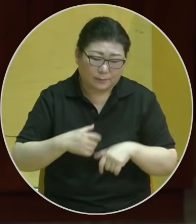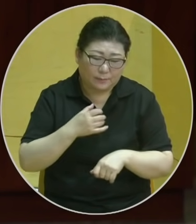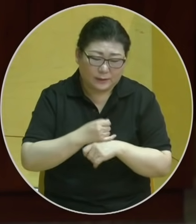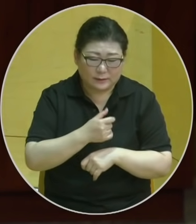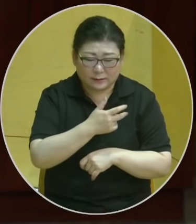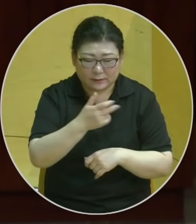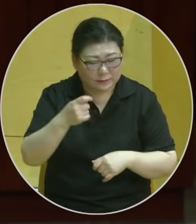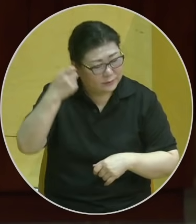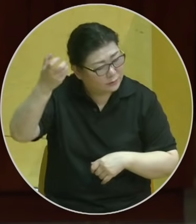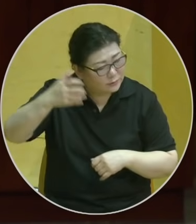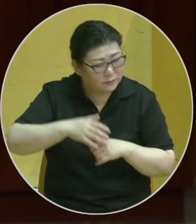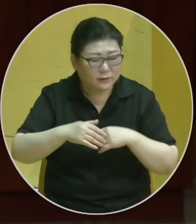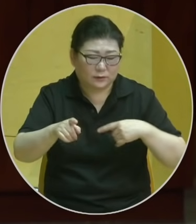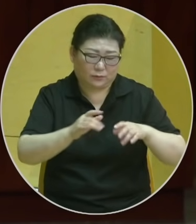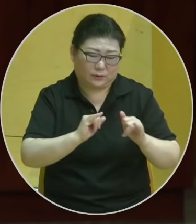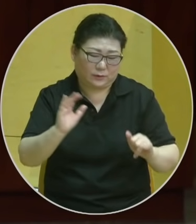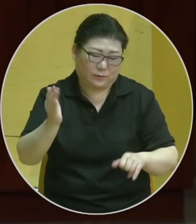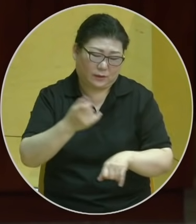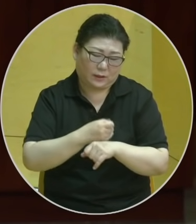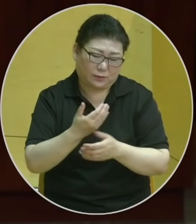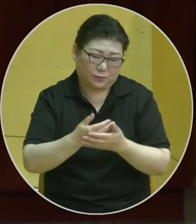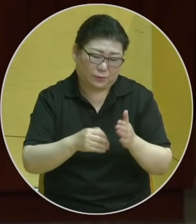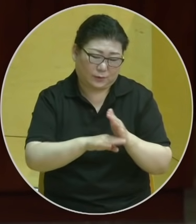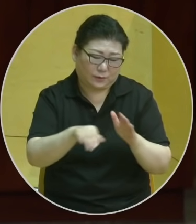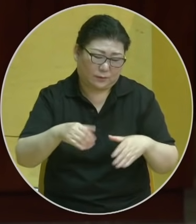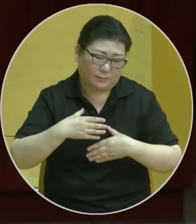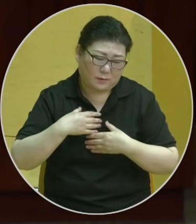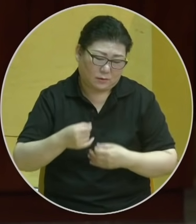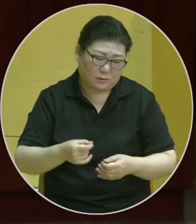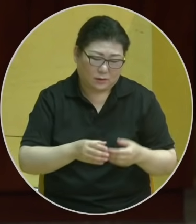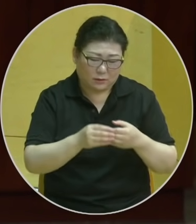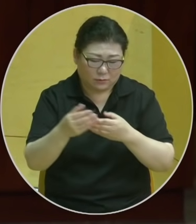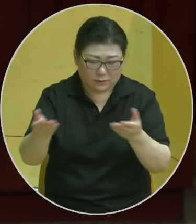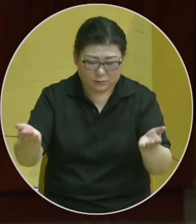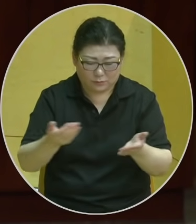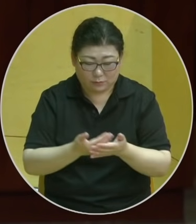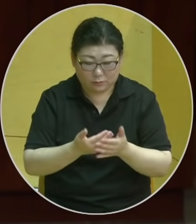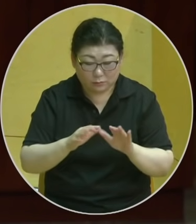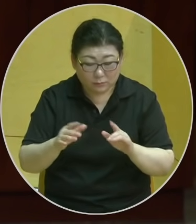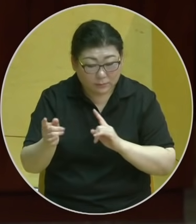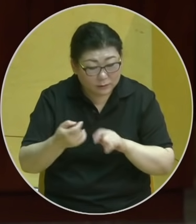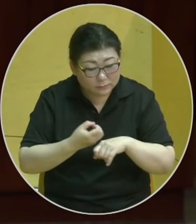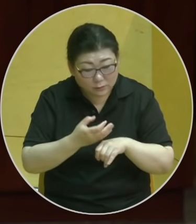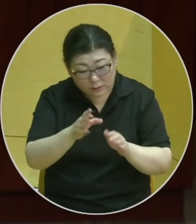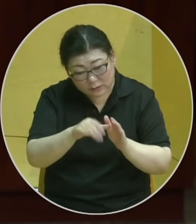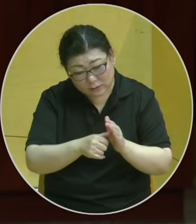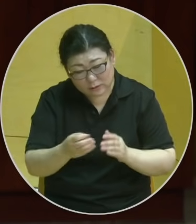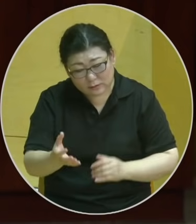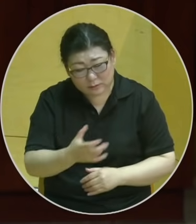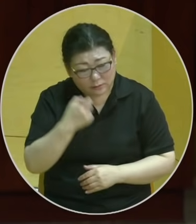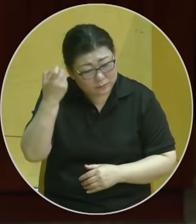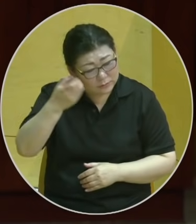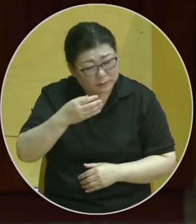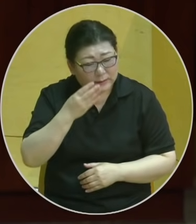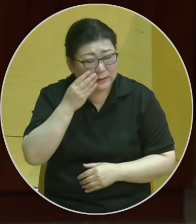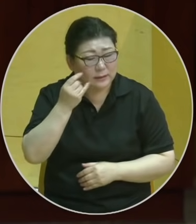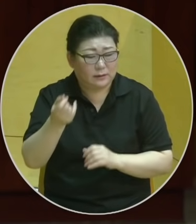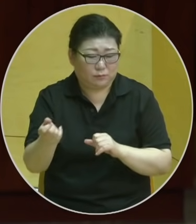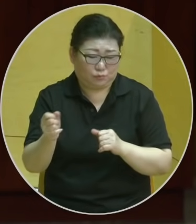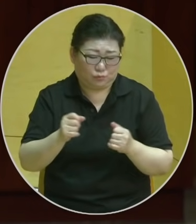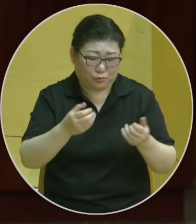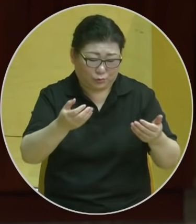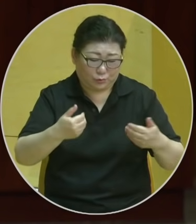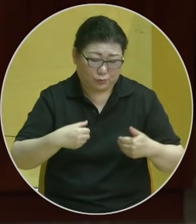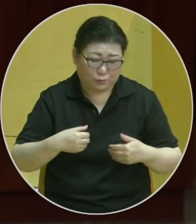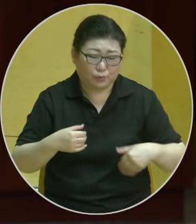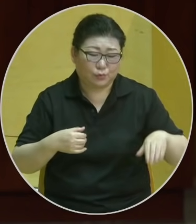평안이 가득하게 하여 주시옵소서. 오늘 말씀을 전하실 때에 성령의 기름을 부으심으로 저희 성도들이